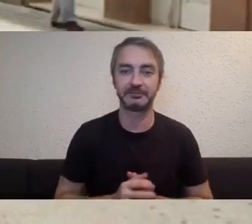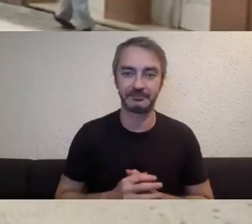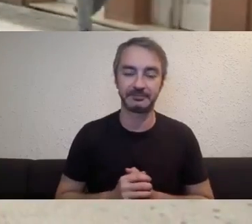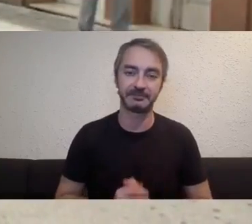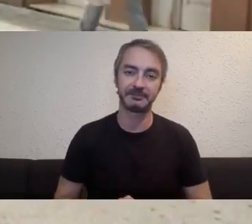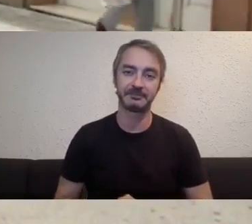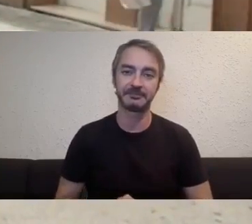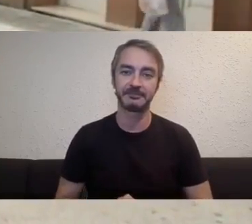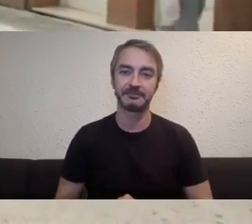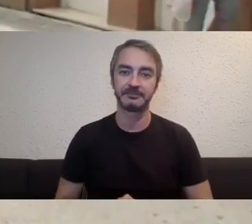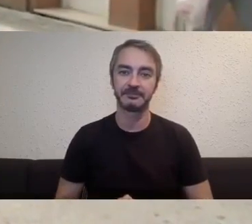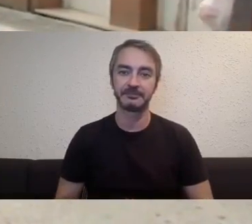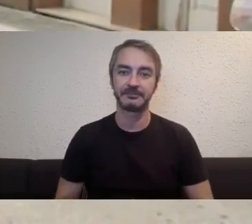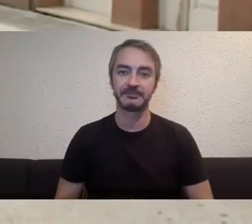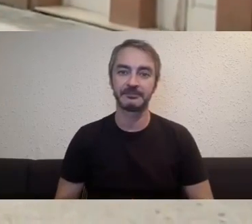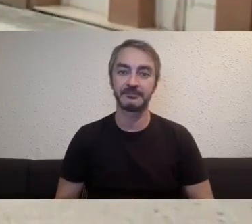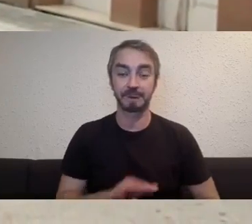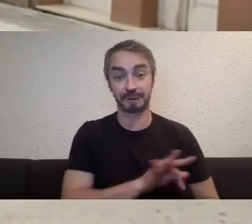durar 3 anys, potser.